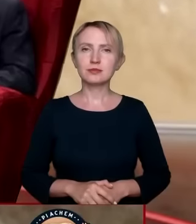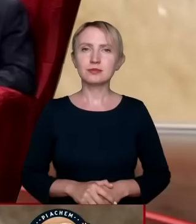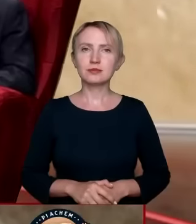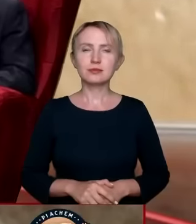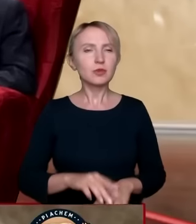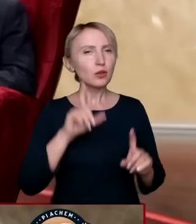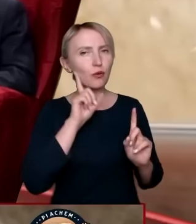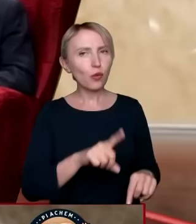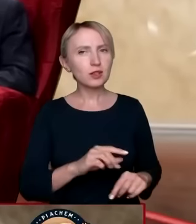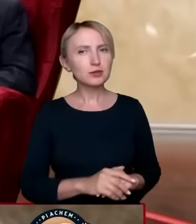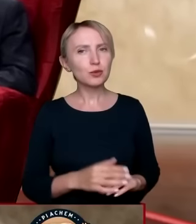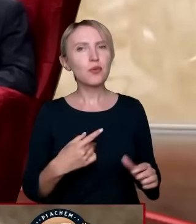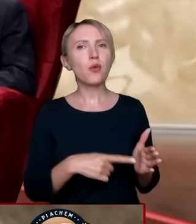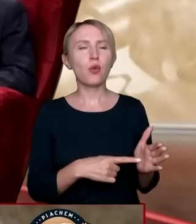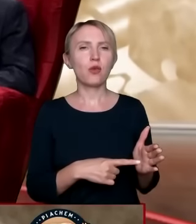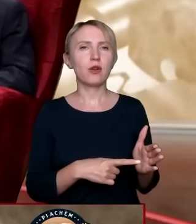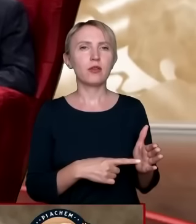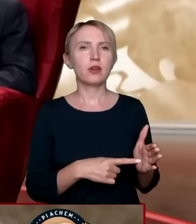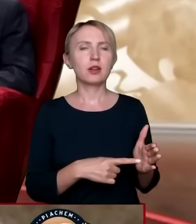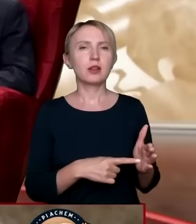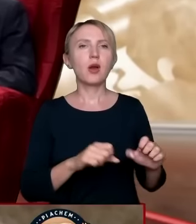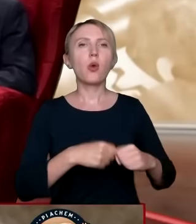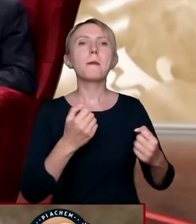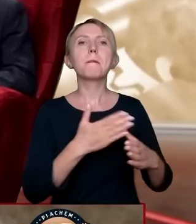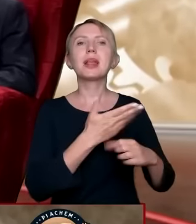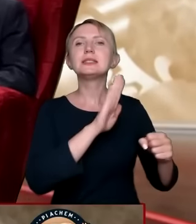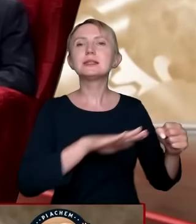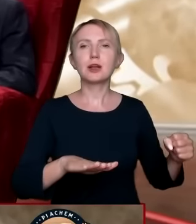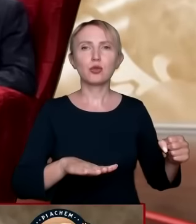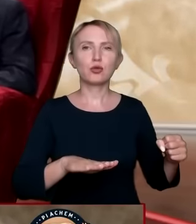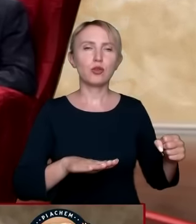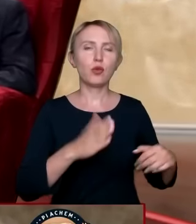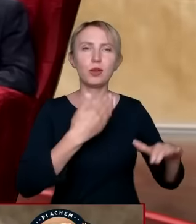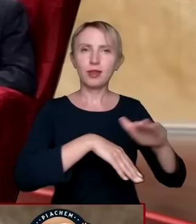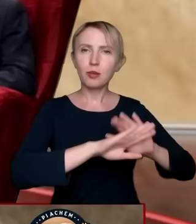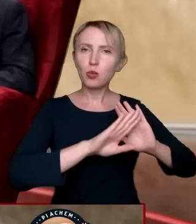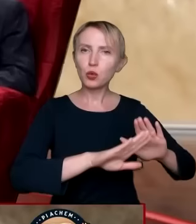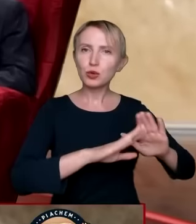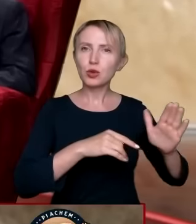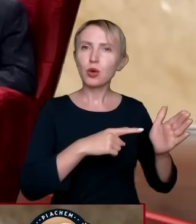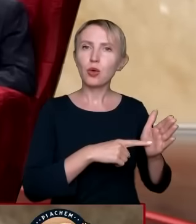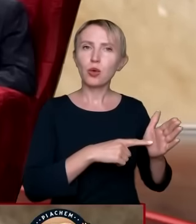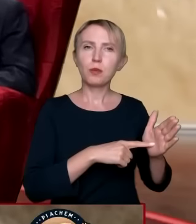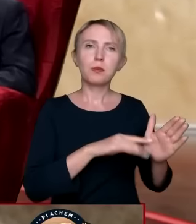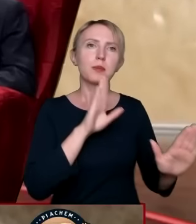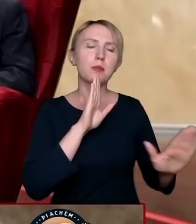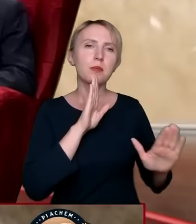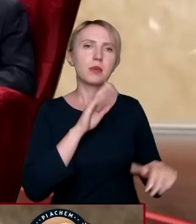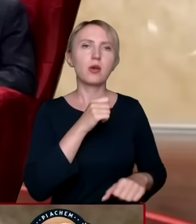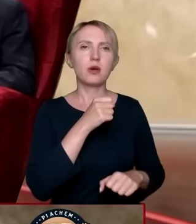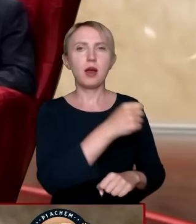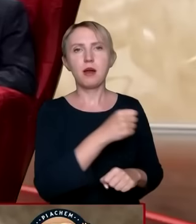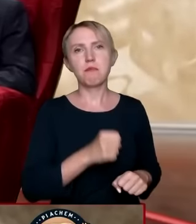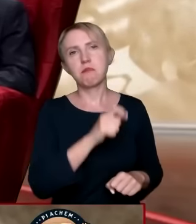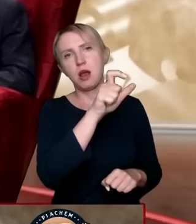No właśnie, bo to jest międzynar naruszenie międzynarodowego immunitetu. To jest coś takiego jakby, nie wiem ambasadora jakiegoś